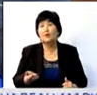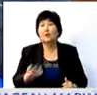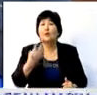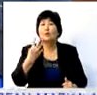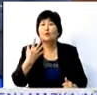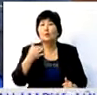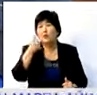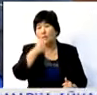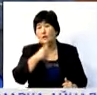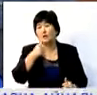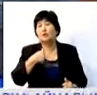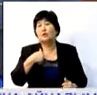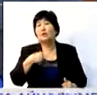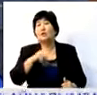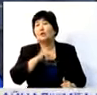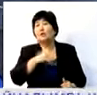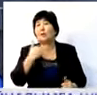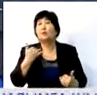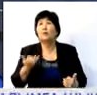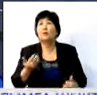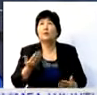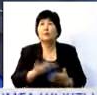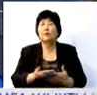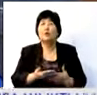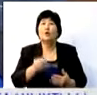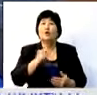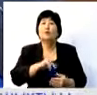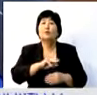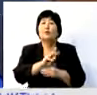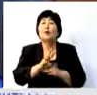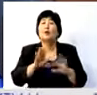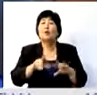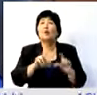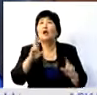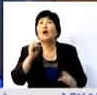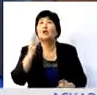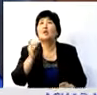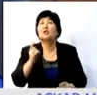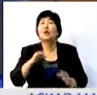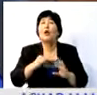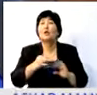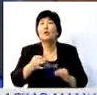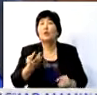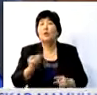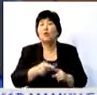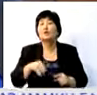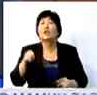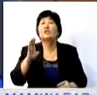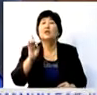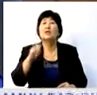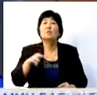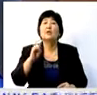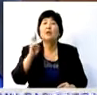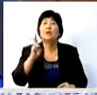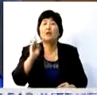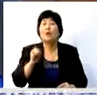4-5 жылдың көлемі болды. Бүгін жұмыспен қамту орталығына Қармақшы ауданы осында жәрмеңке өткізіліп жатыр екен,